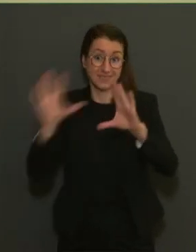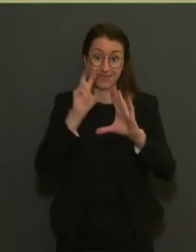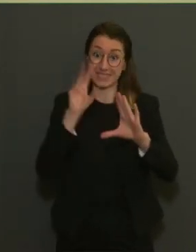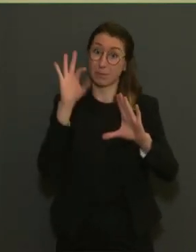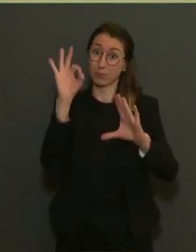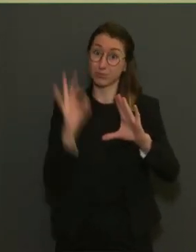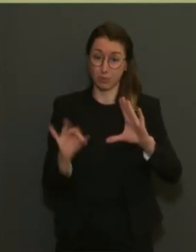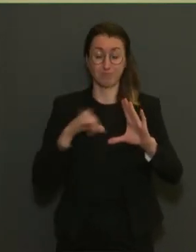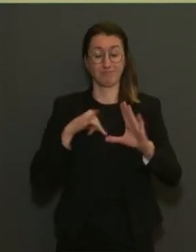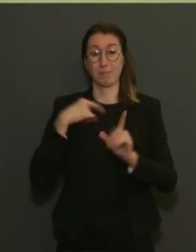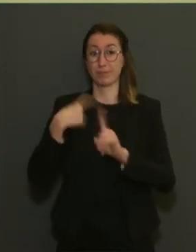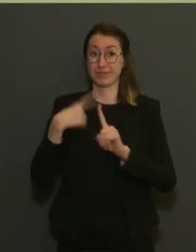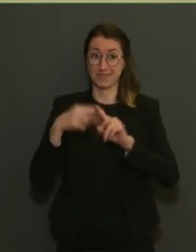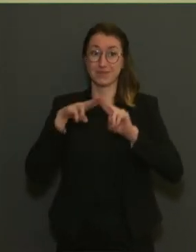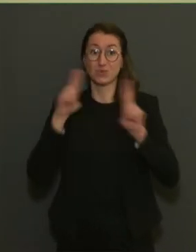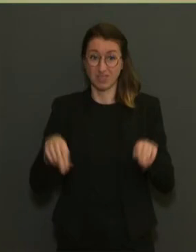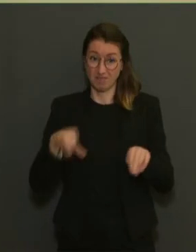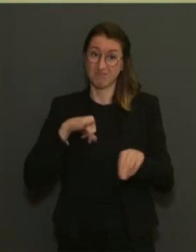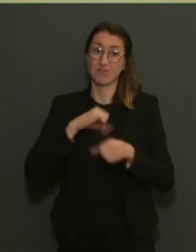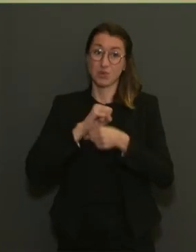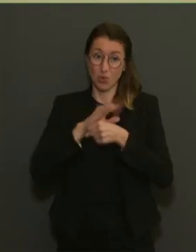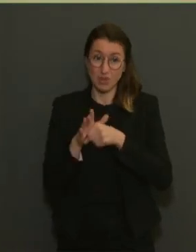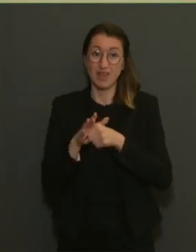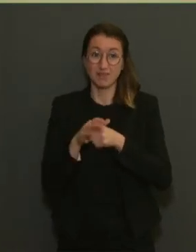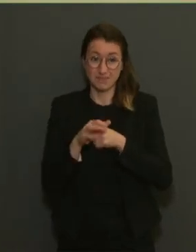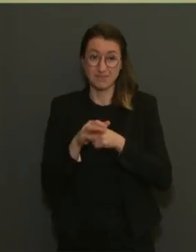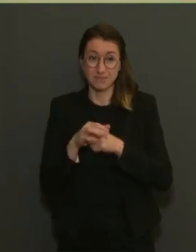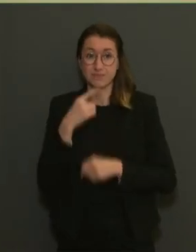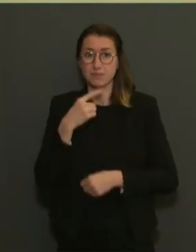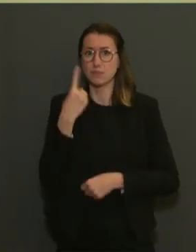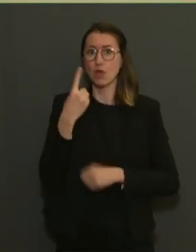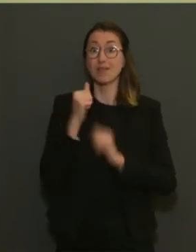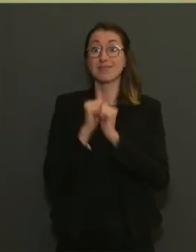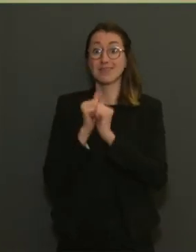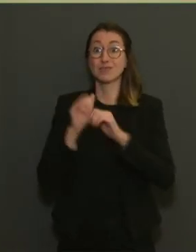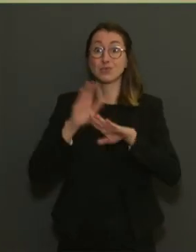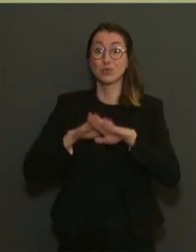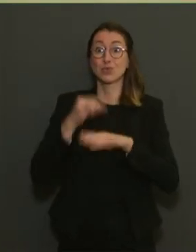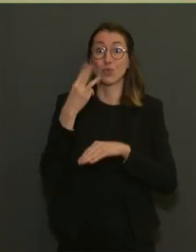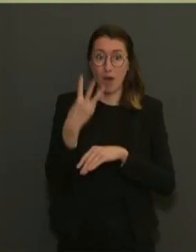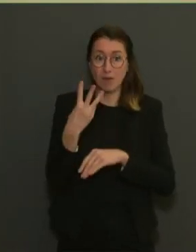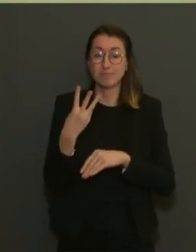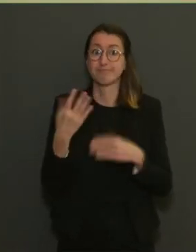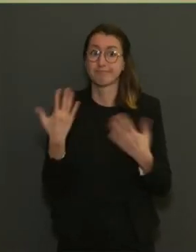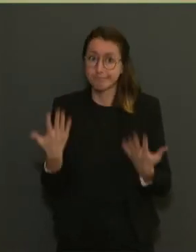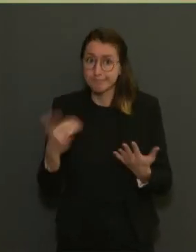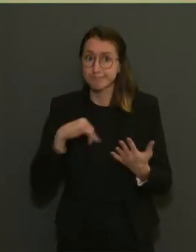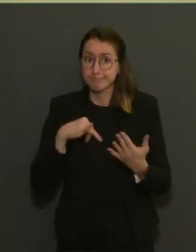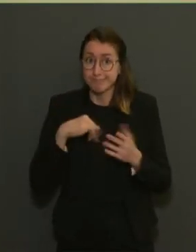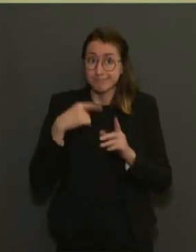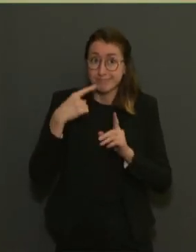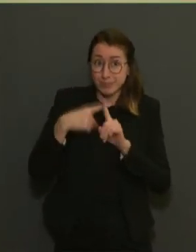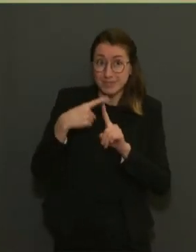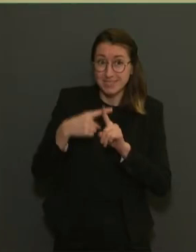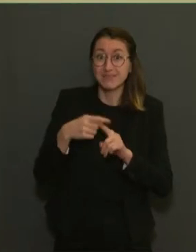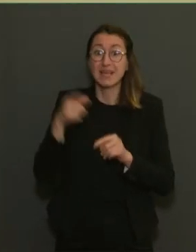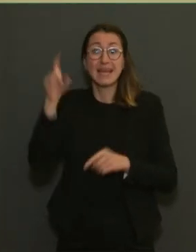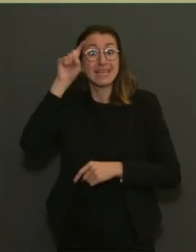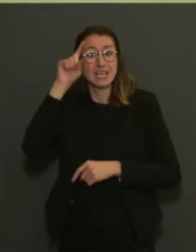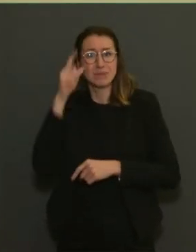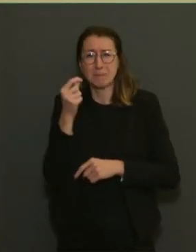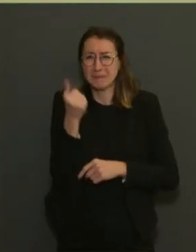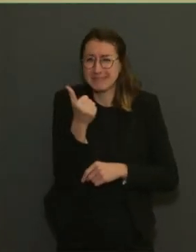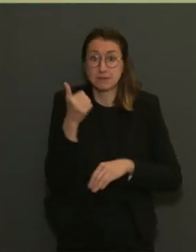wallonnes. Et à Liège, il s'agit de 43%, donc on approche d'un test sur 2 de gens symptomatiques qui se